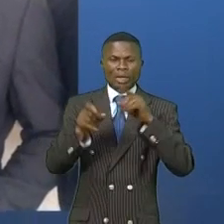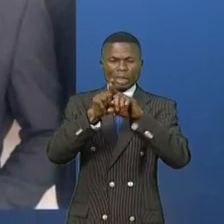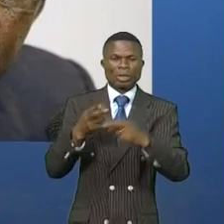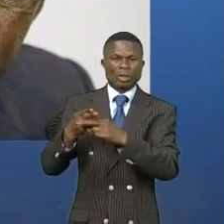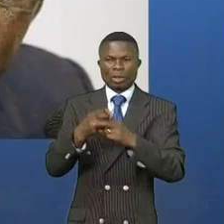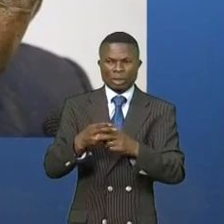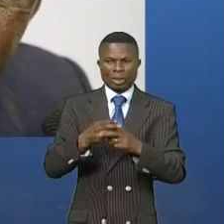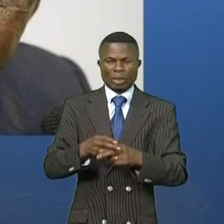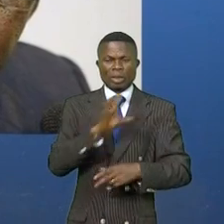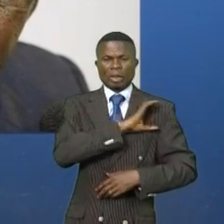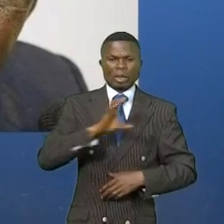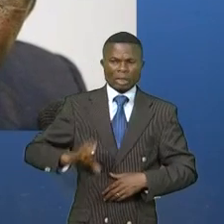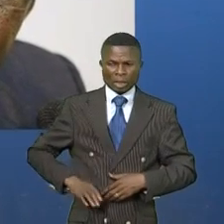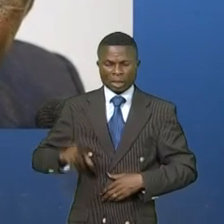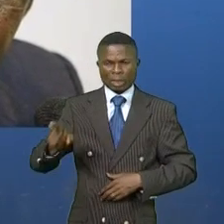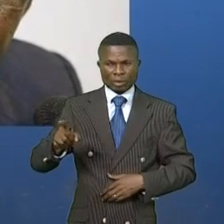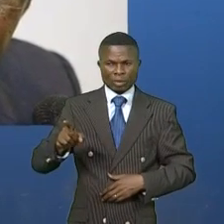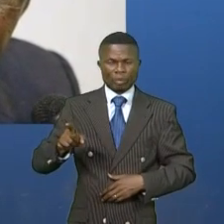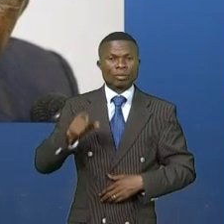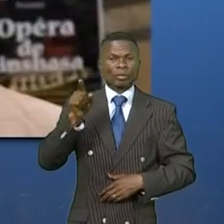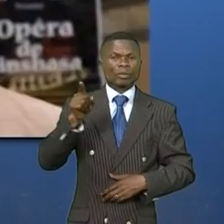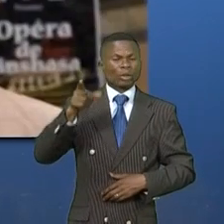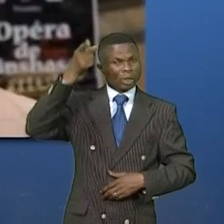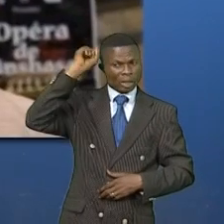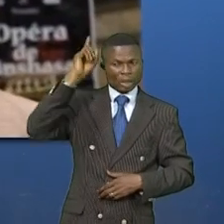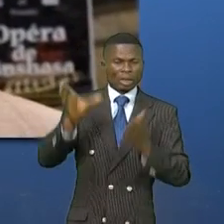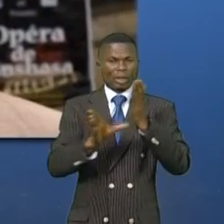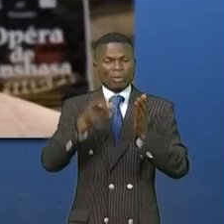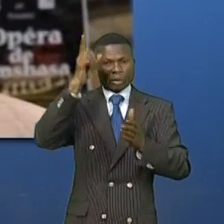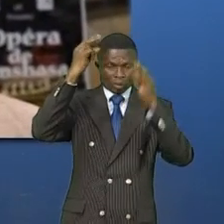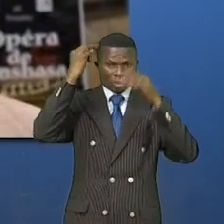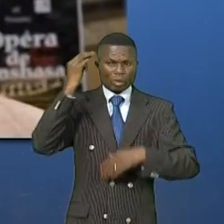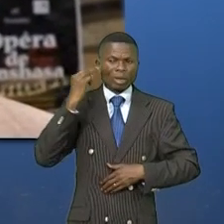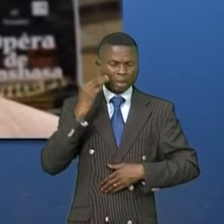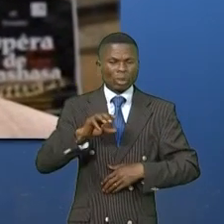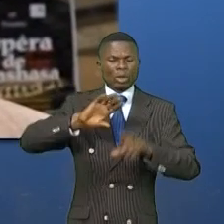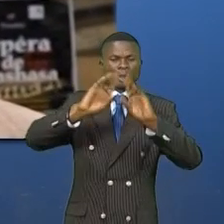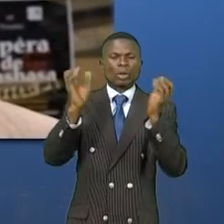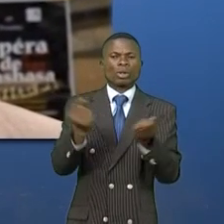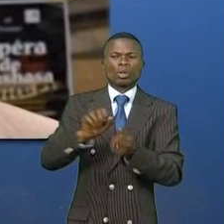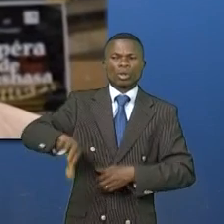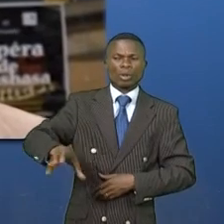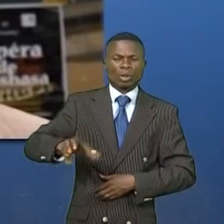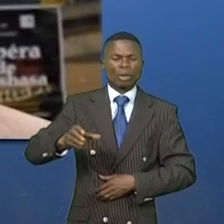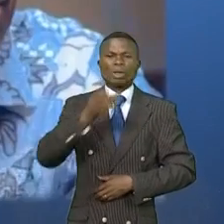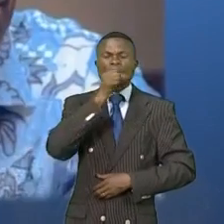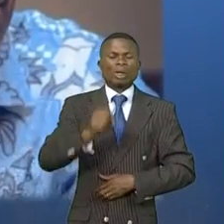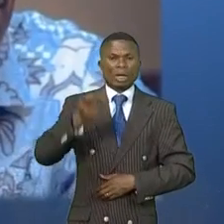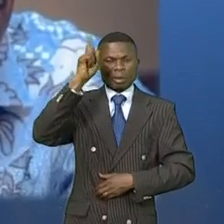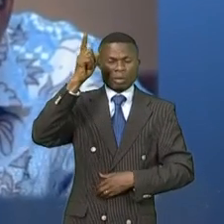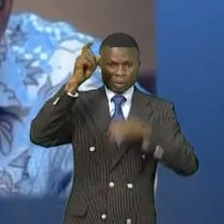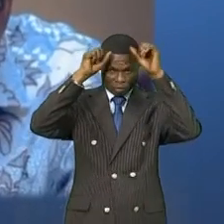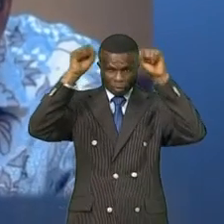sécurité, Christophe Lutundulapala. Ce dernier fut vice-premier ministre des hydrocarbures, ancien premier vice-président